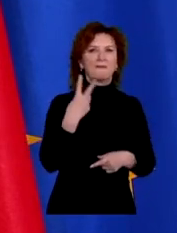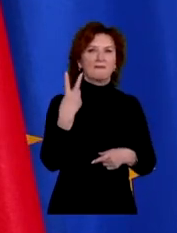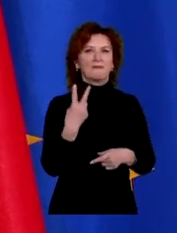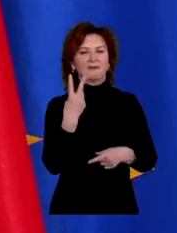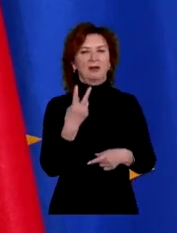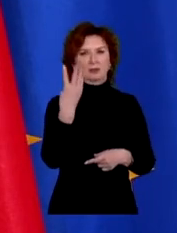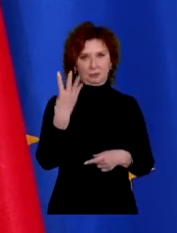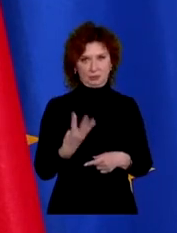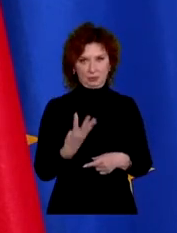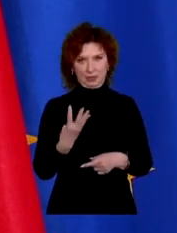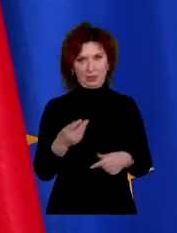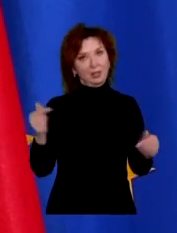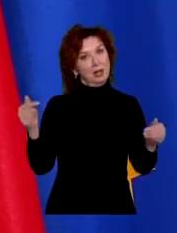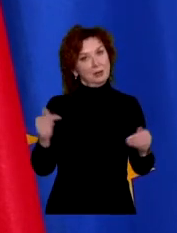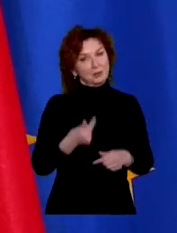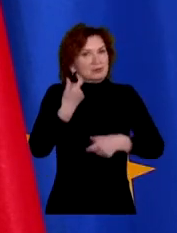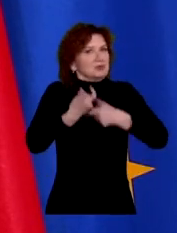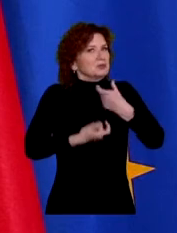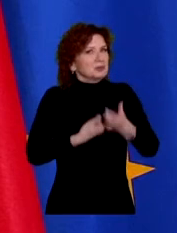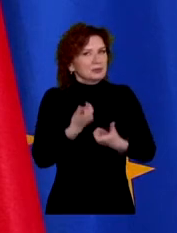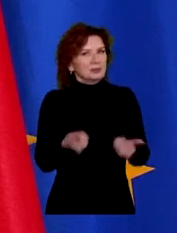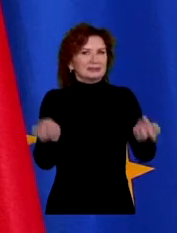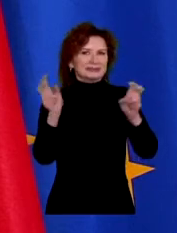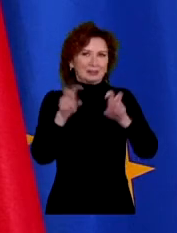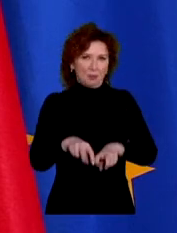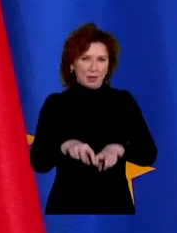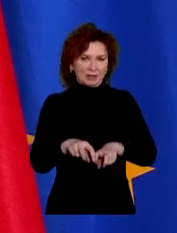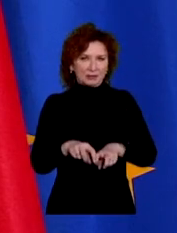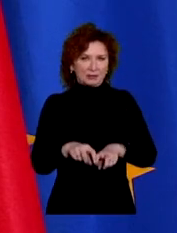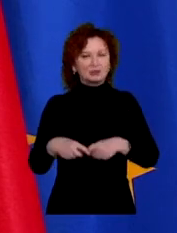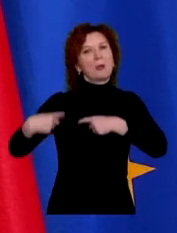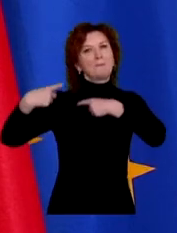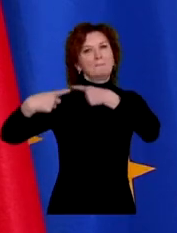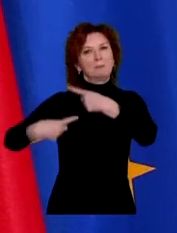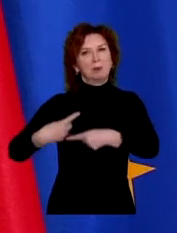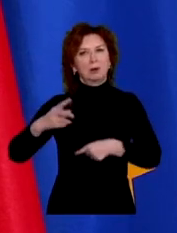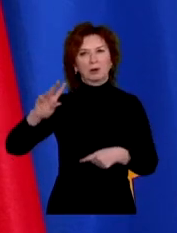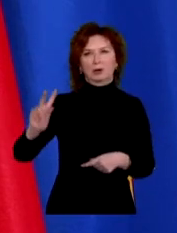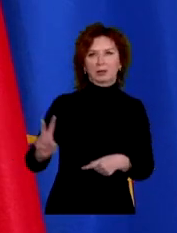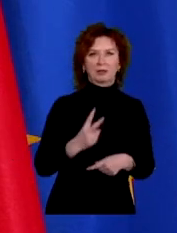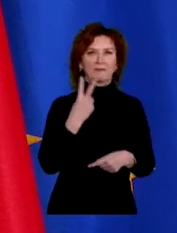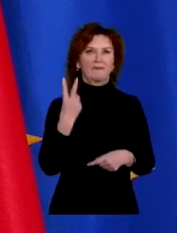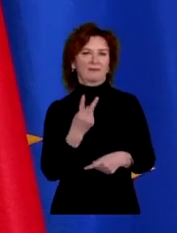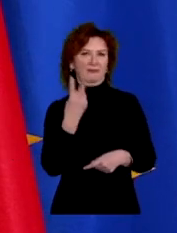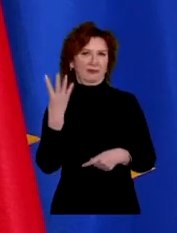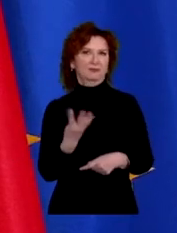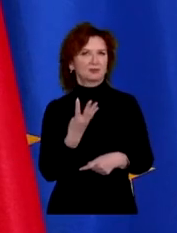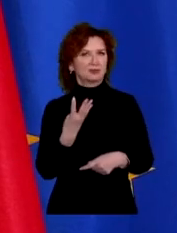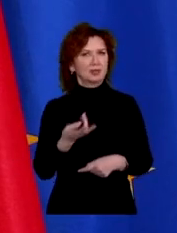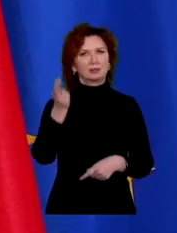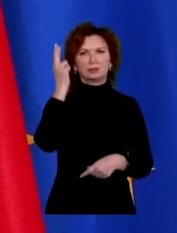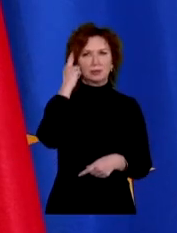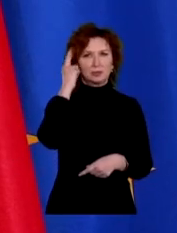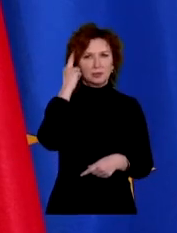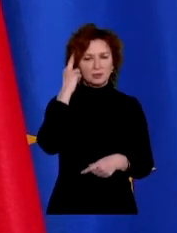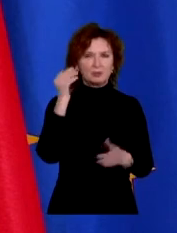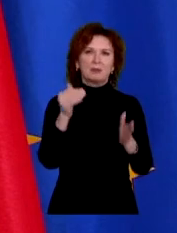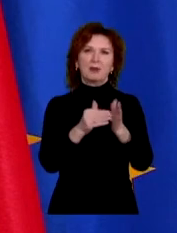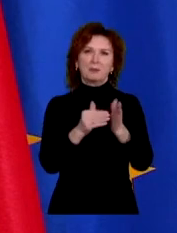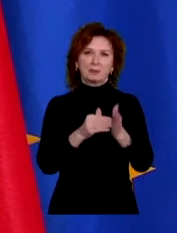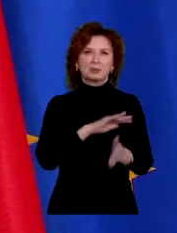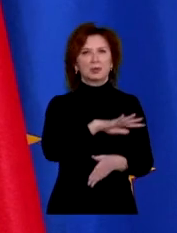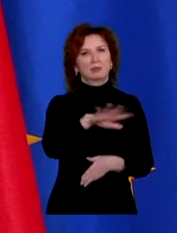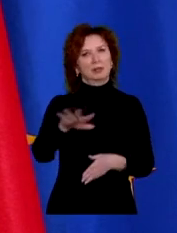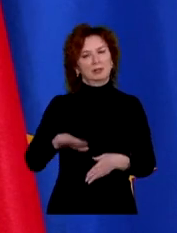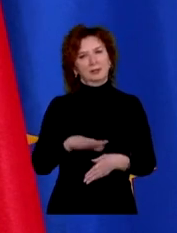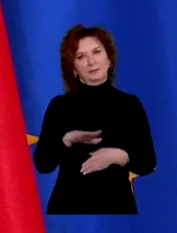właśnie tworzyć coś na kształt pokolenia V4, świadomego potrzeb, interesów i wagi naszego regionu, więc nasza prezydencja też będzie